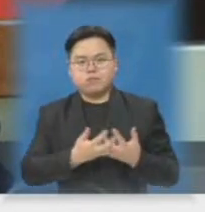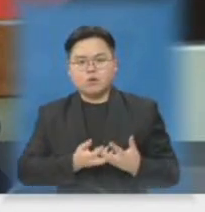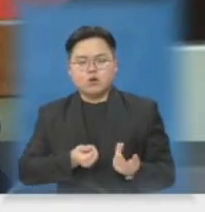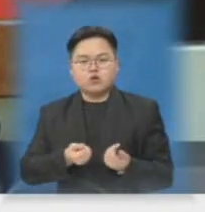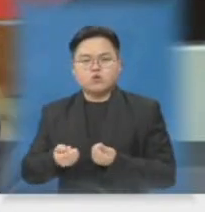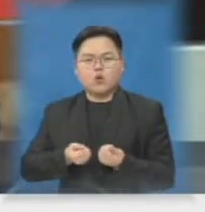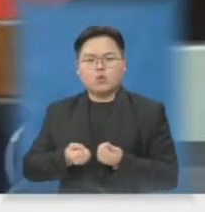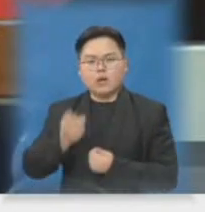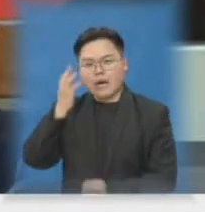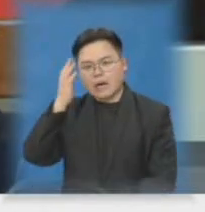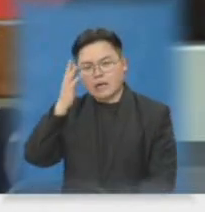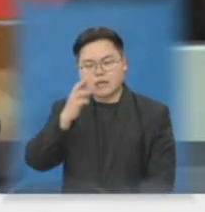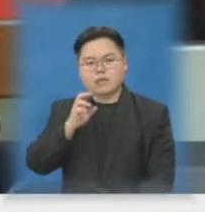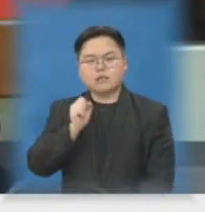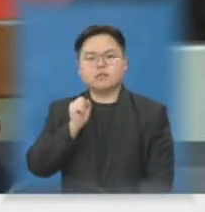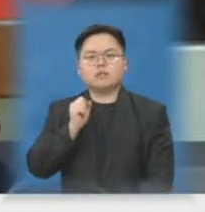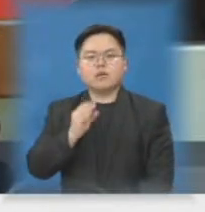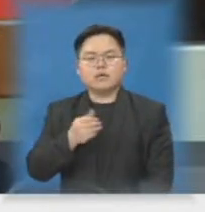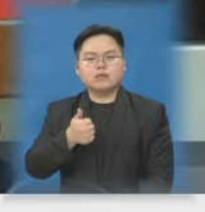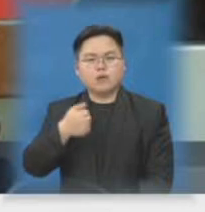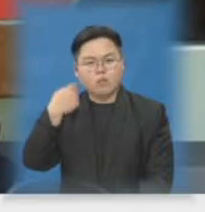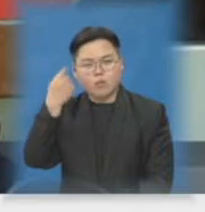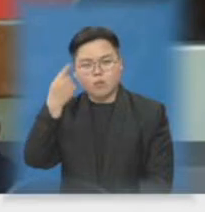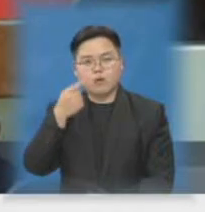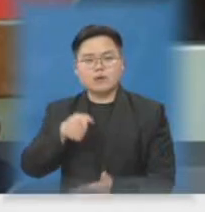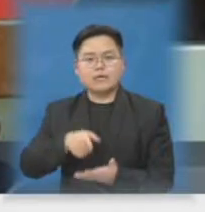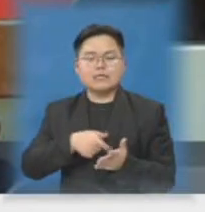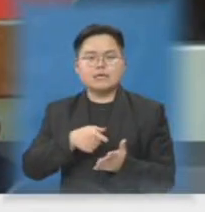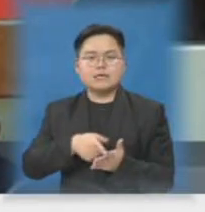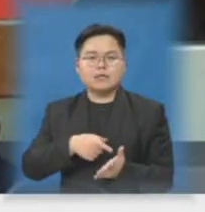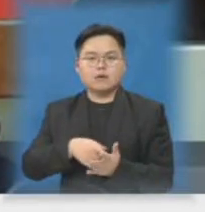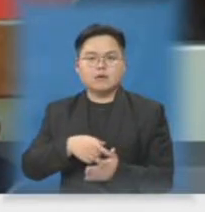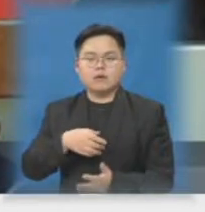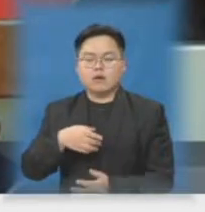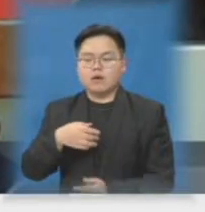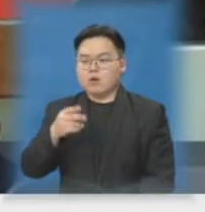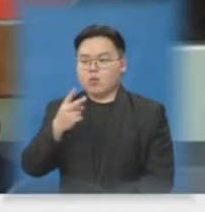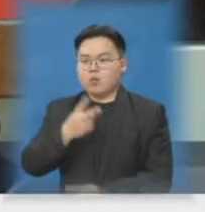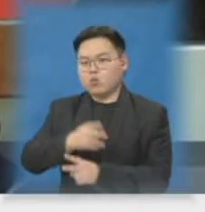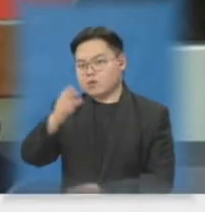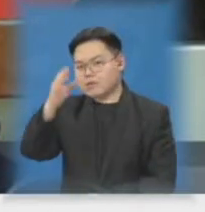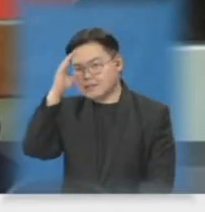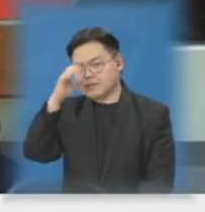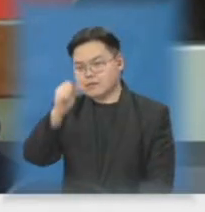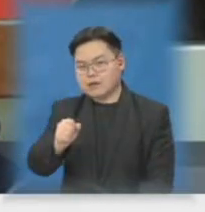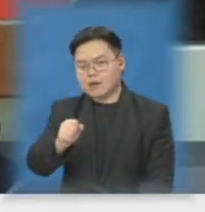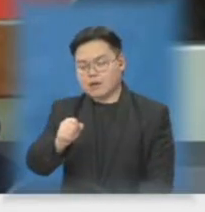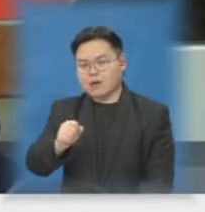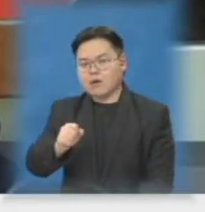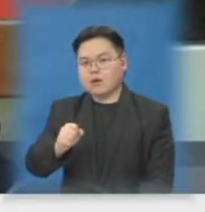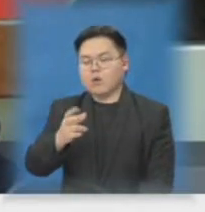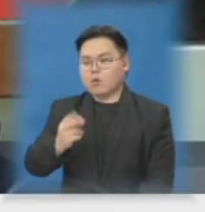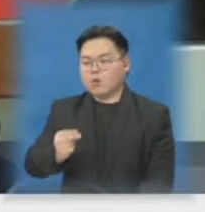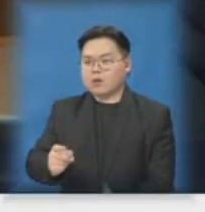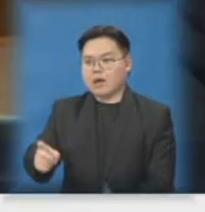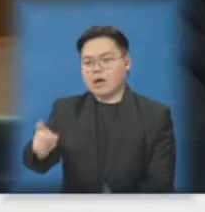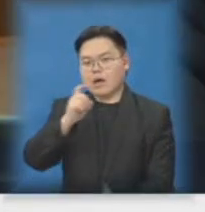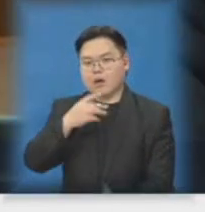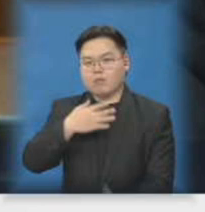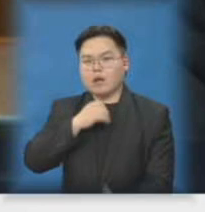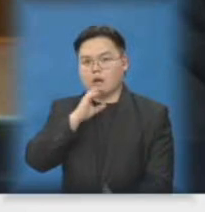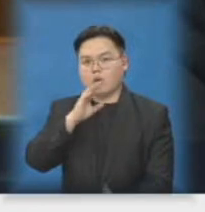нэмэгдүүлэх вэ гэдэг дээр бас асуудал болгож хуулийн сайдтай бас ингэж хариулт авахыг